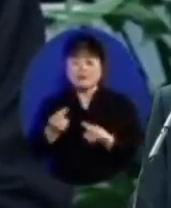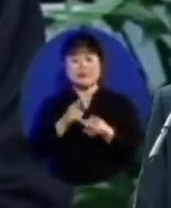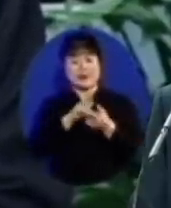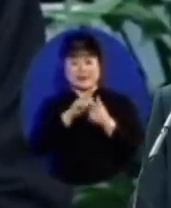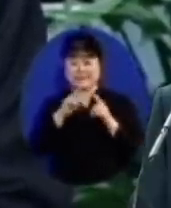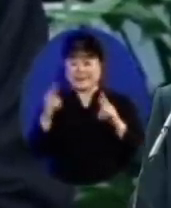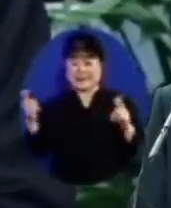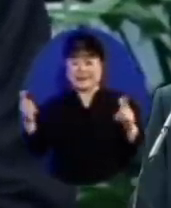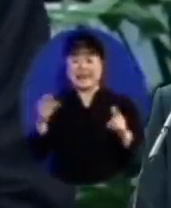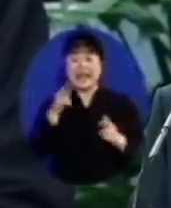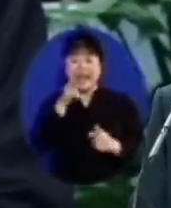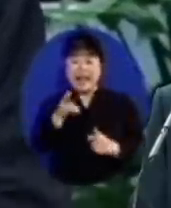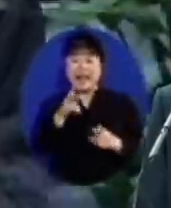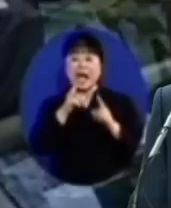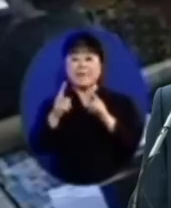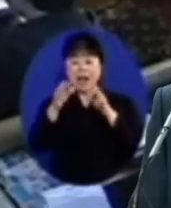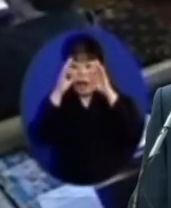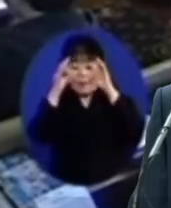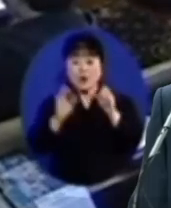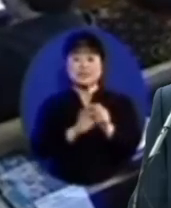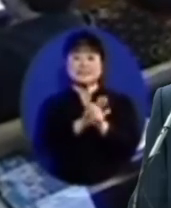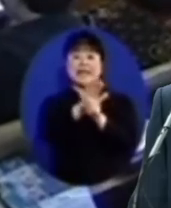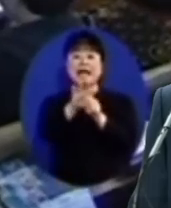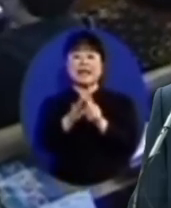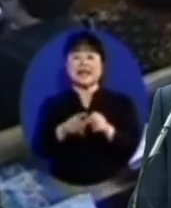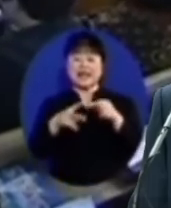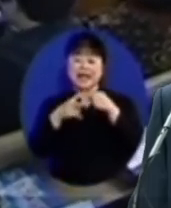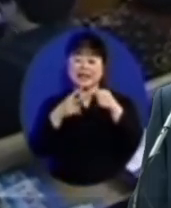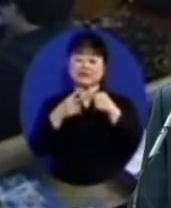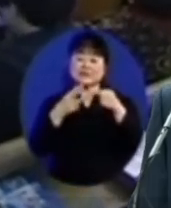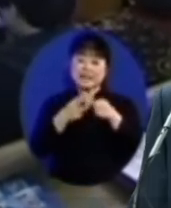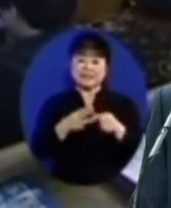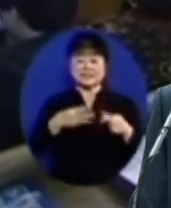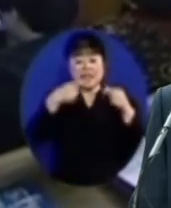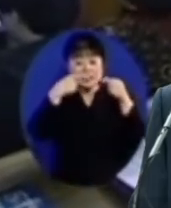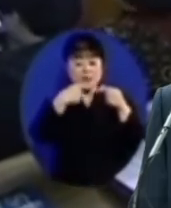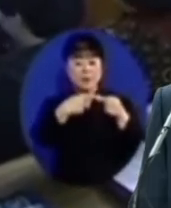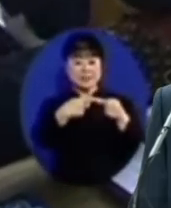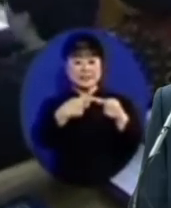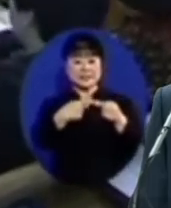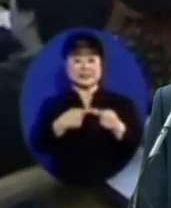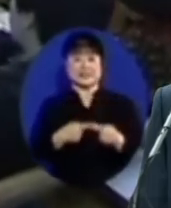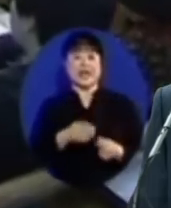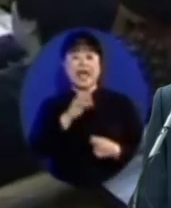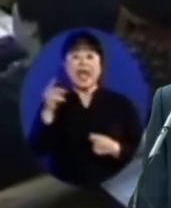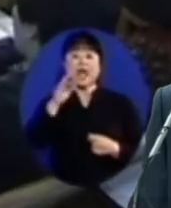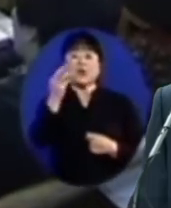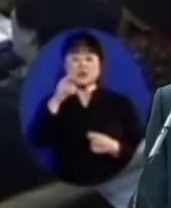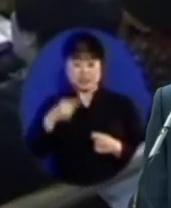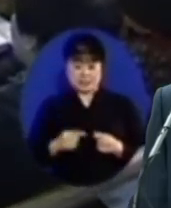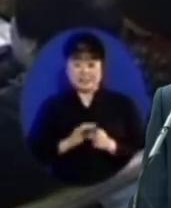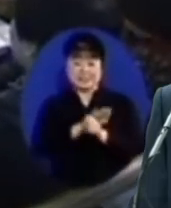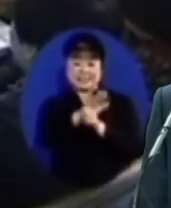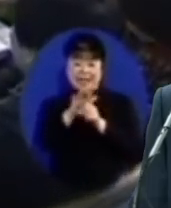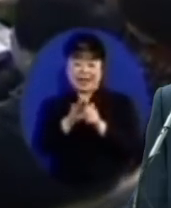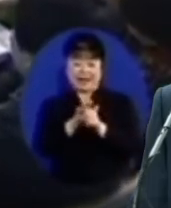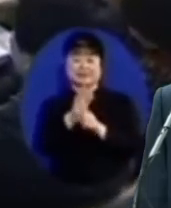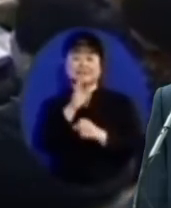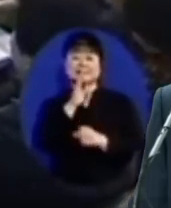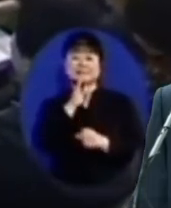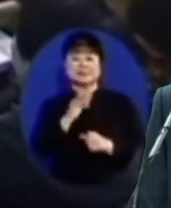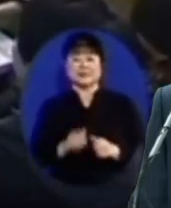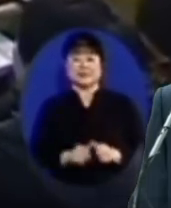아닙니다. 헬라어에서 보면 사랑이란 말이 세 가지가 있습니다. 그 첫째가 에로스라는 사랑입니다. 에로스라는